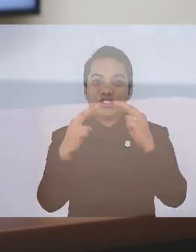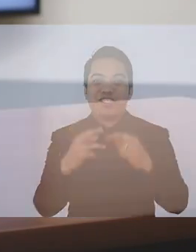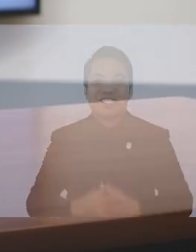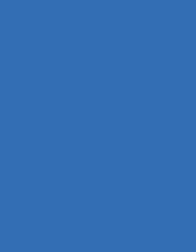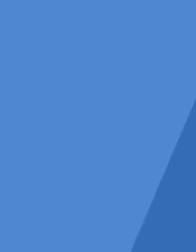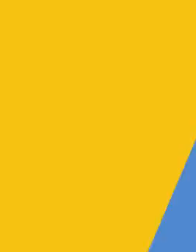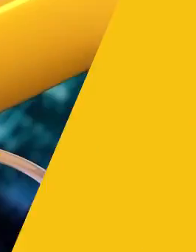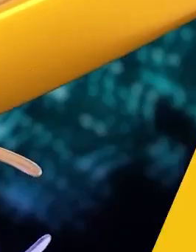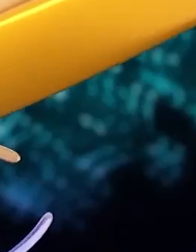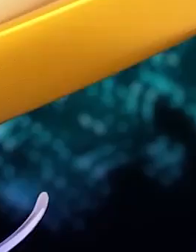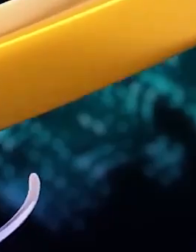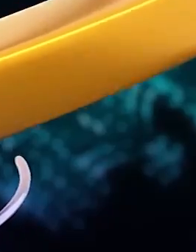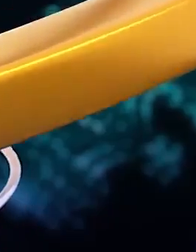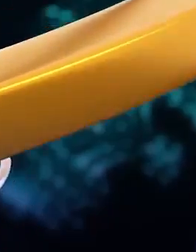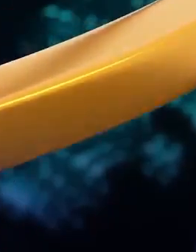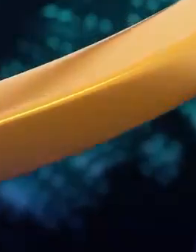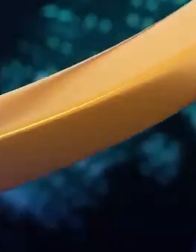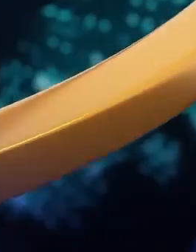News.